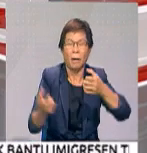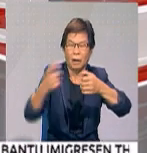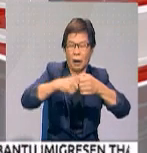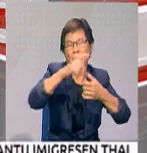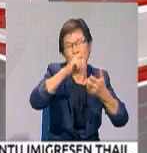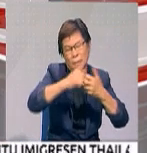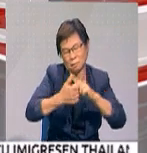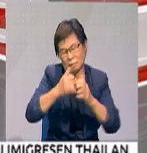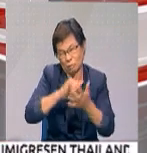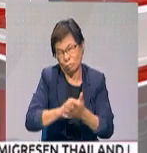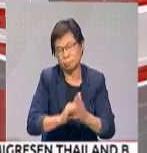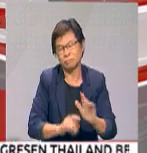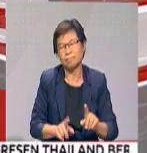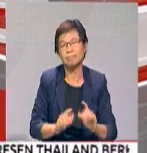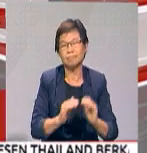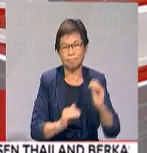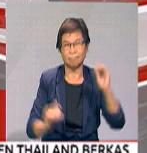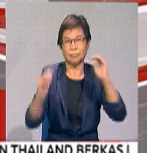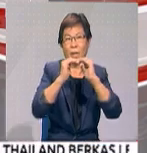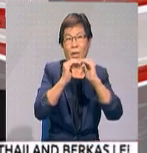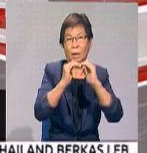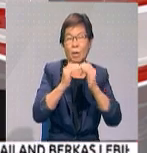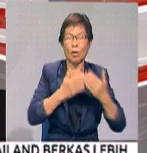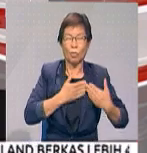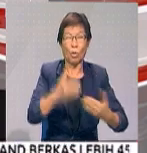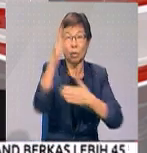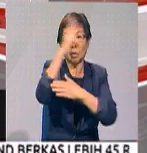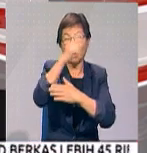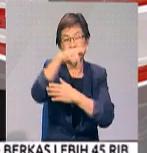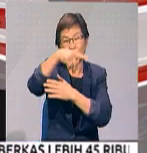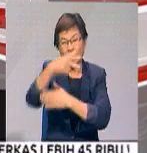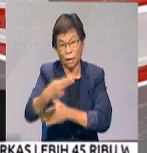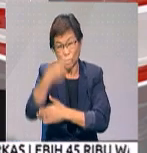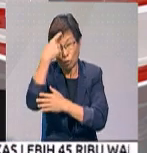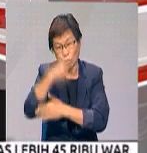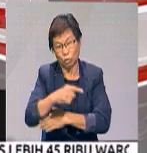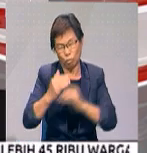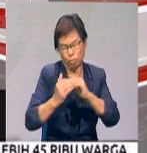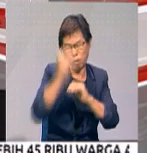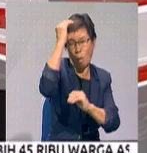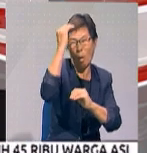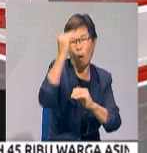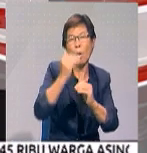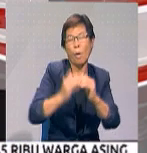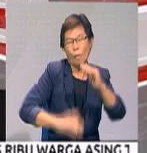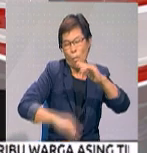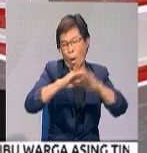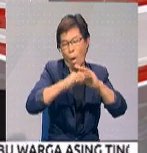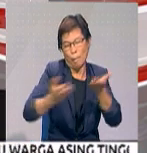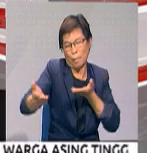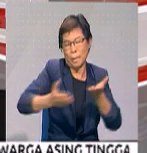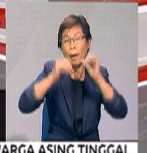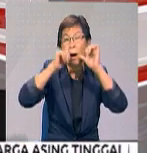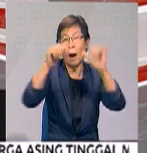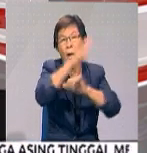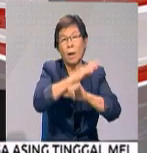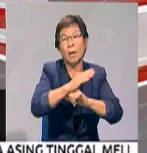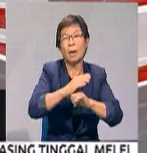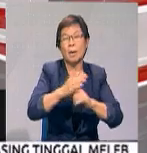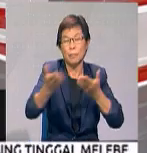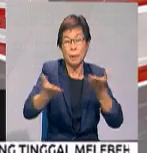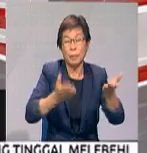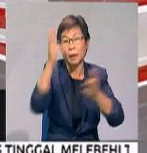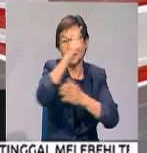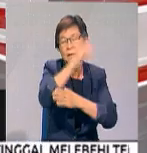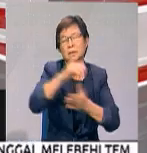itu jelasnya selaras komitmen Kerajaan Pakatan Harapan PH untuk mengoptimumkan perkhidmatan awam serta mengurangkan perbelanjaan.